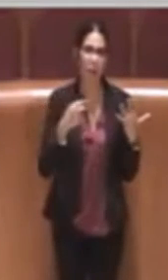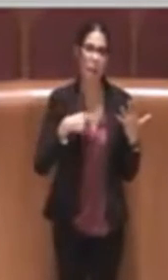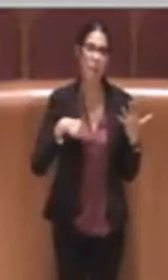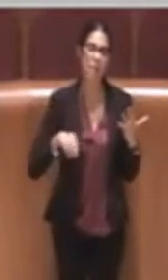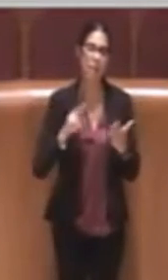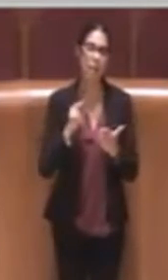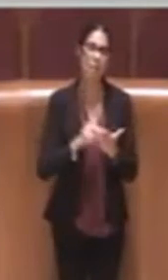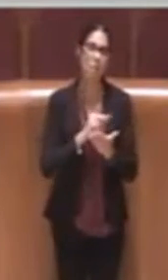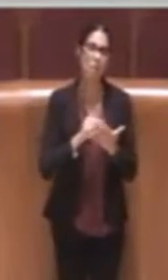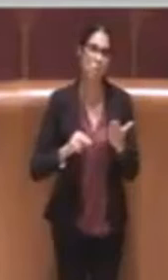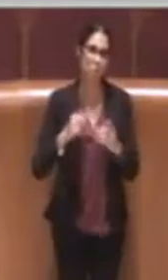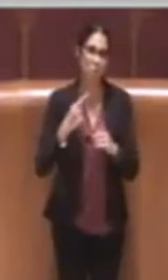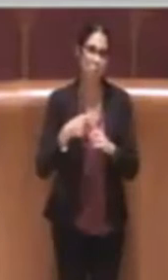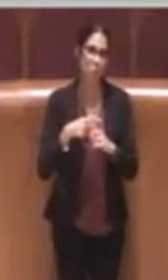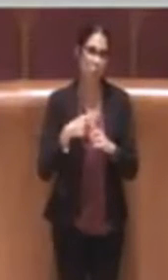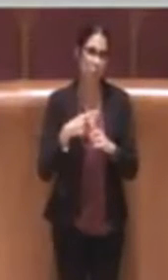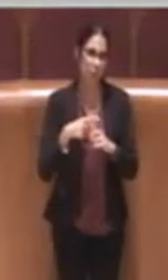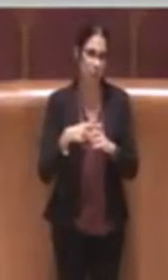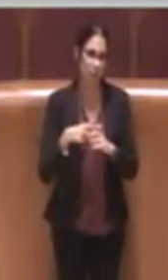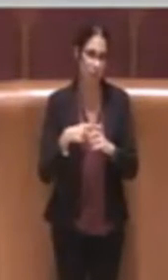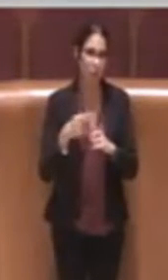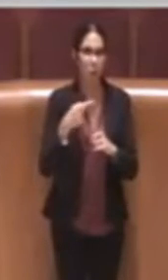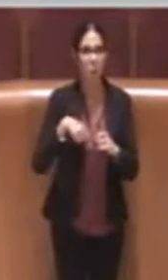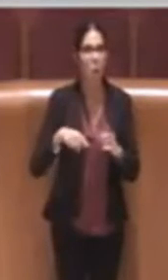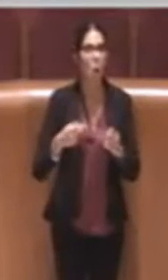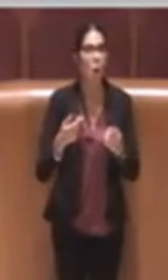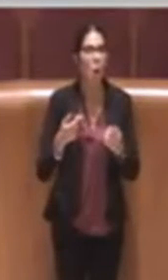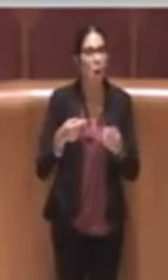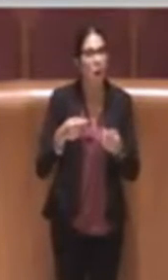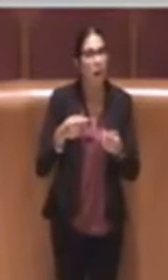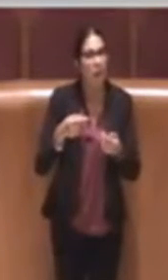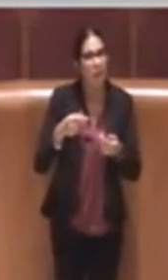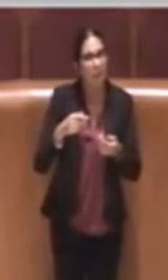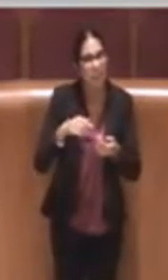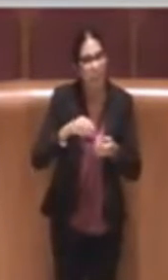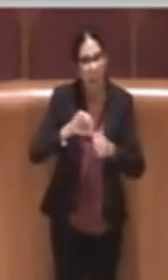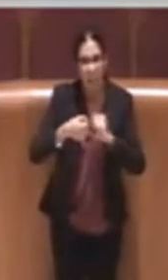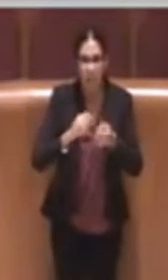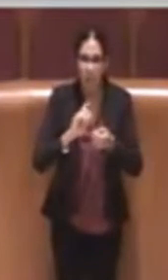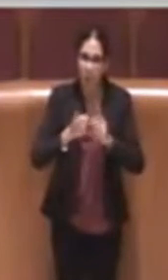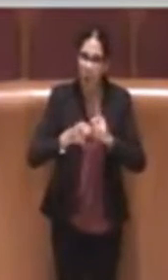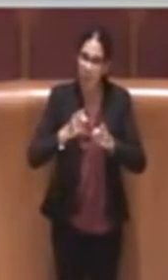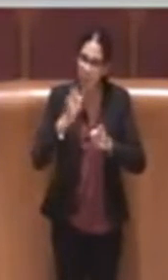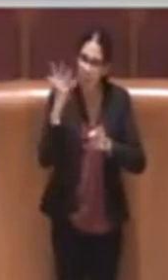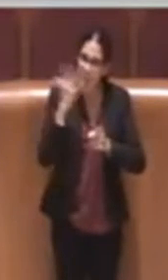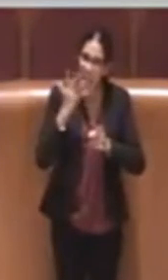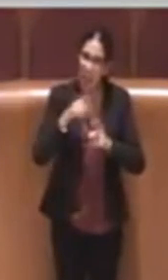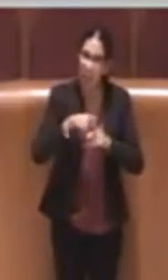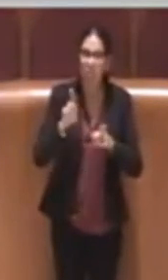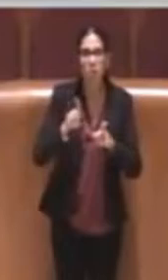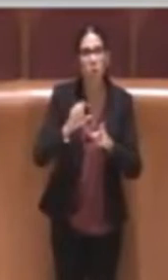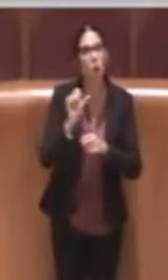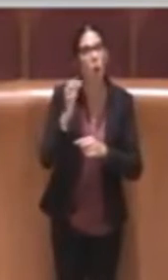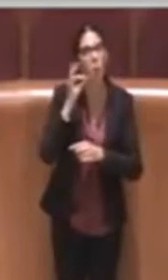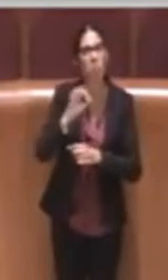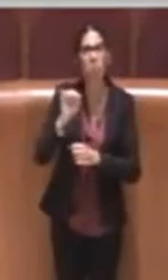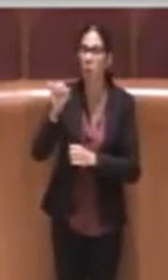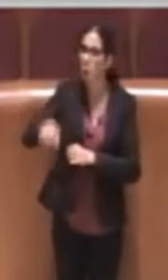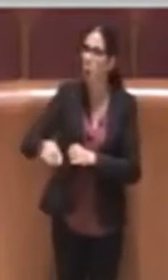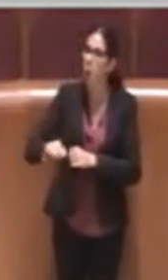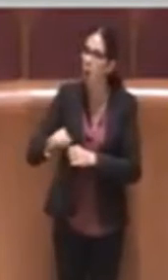mettessimo a fare in quest'Aula strumentalizzazioni di tipo politico solo come contrapposizione tra